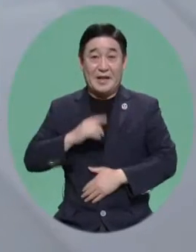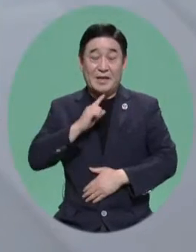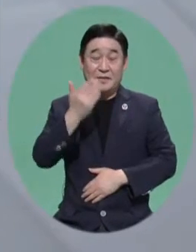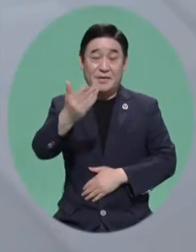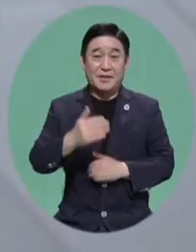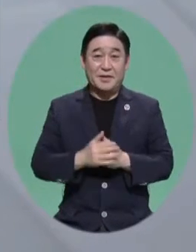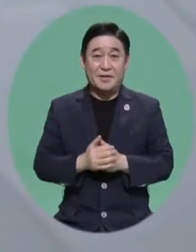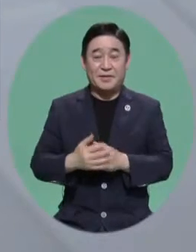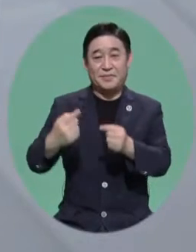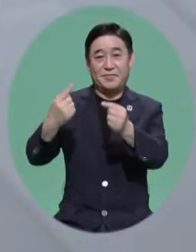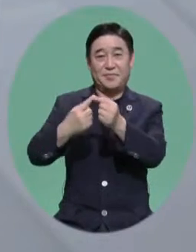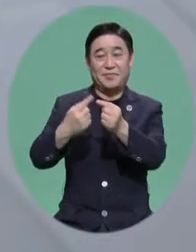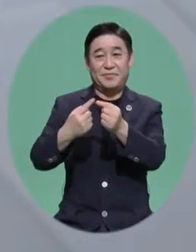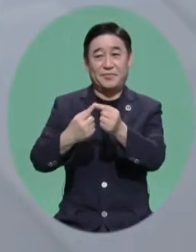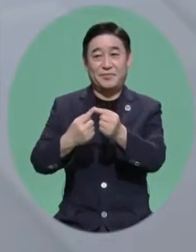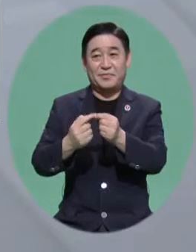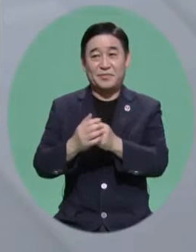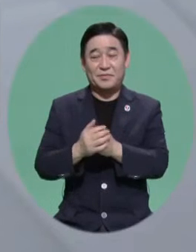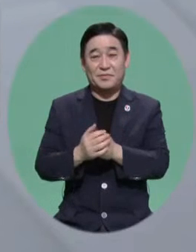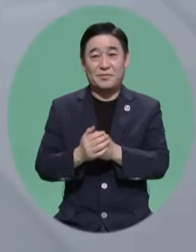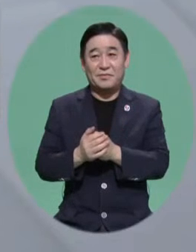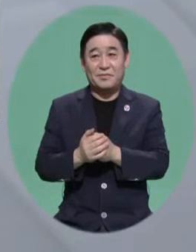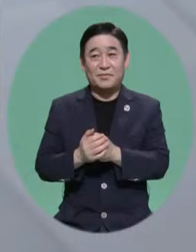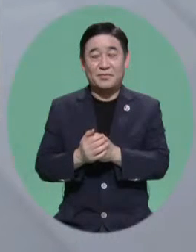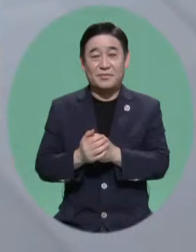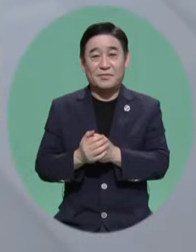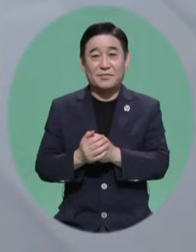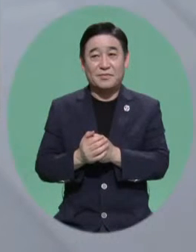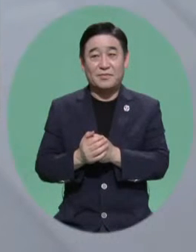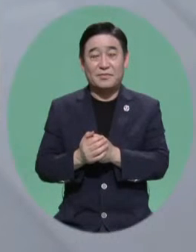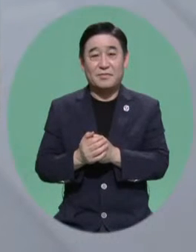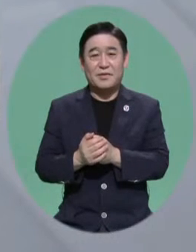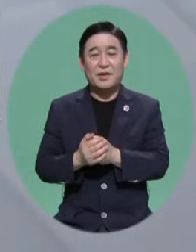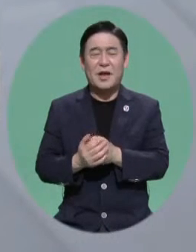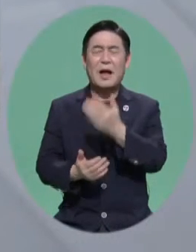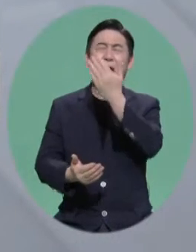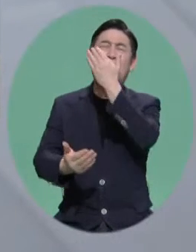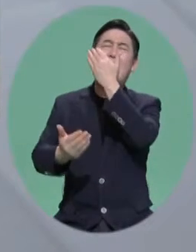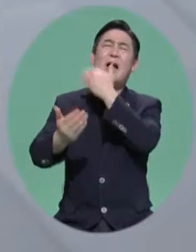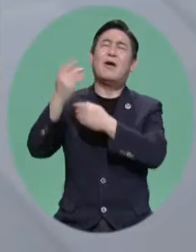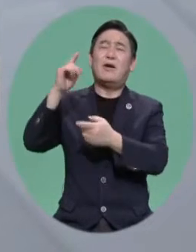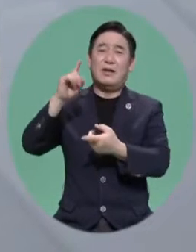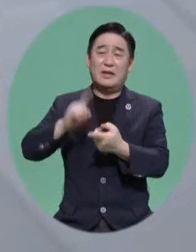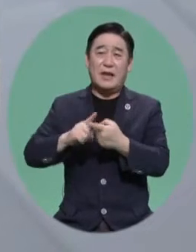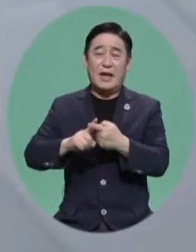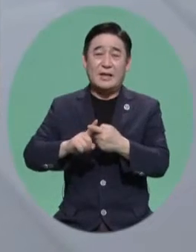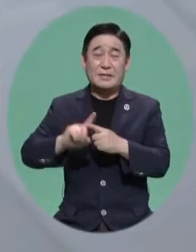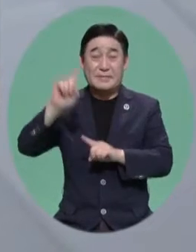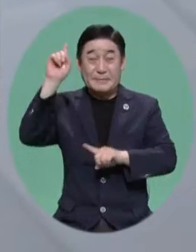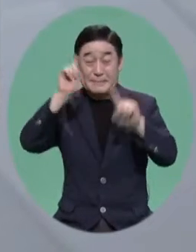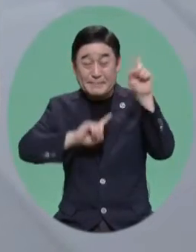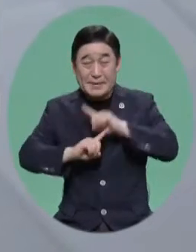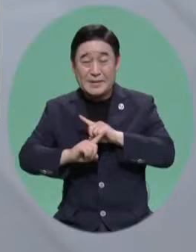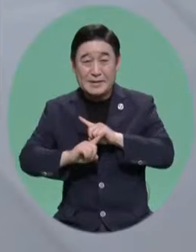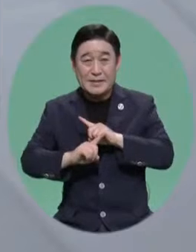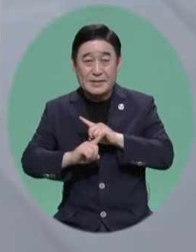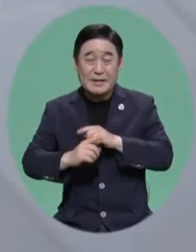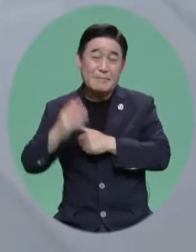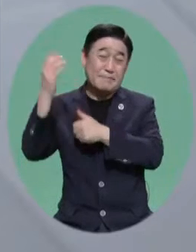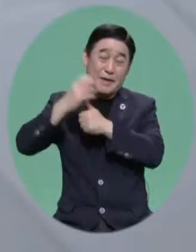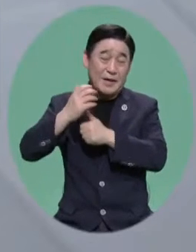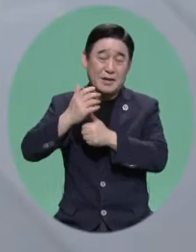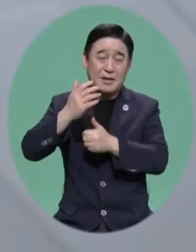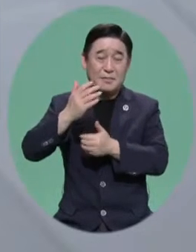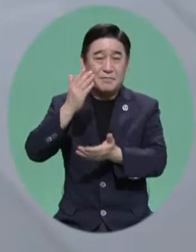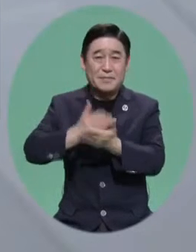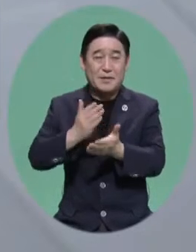첫째로 아 저는 오늘 어 이런 과거에 대한 흠집 잡히기 경쟁보다는 우리 국민들의 삶에 관한 이야기를